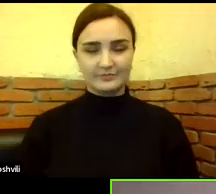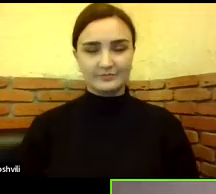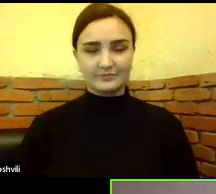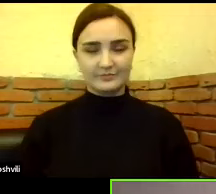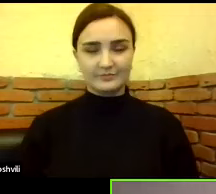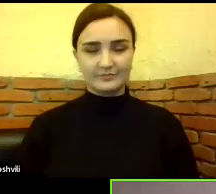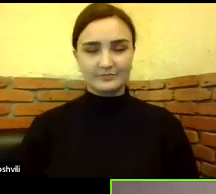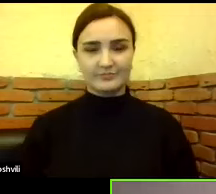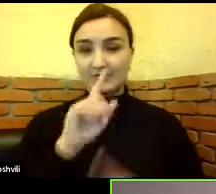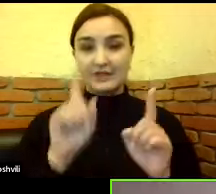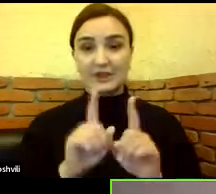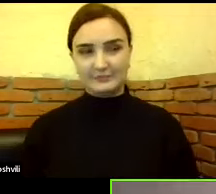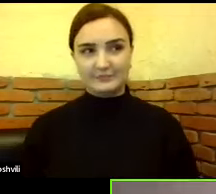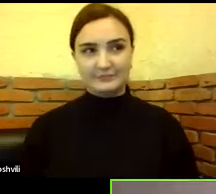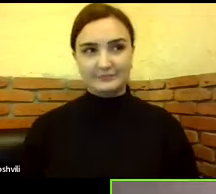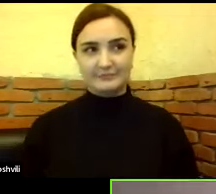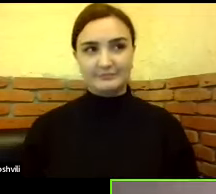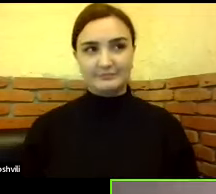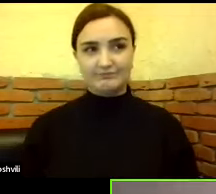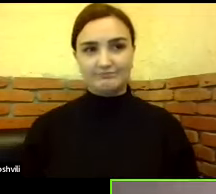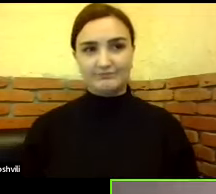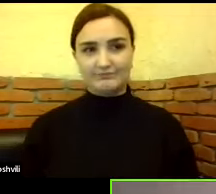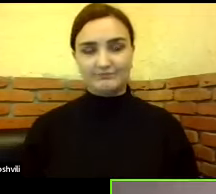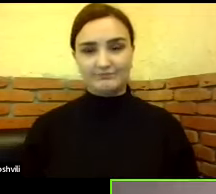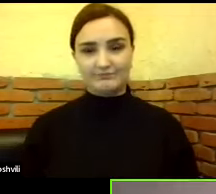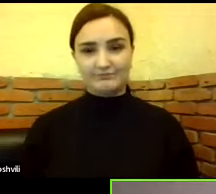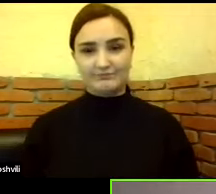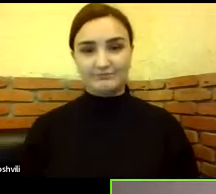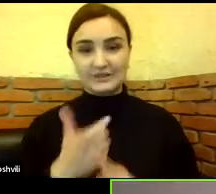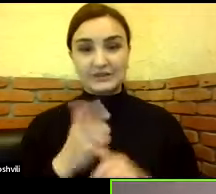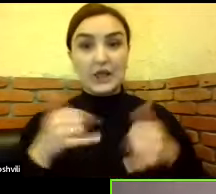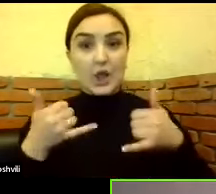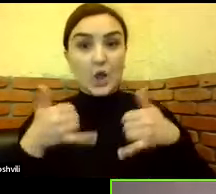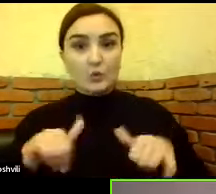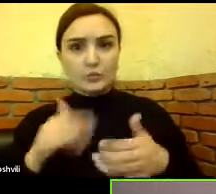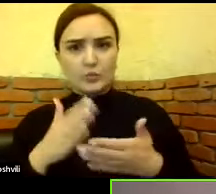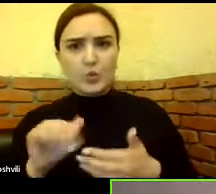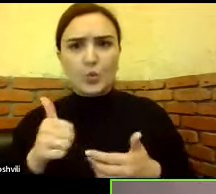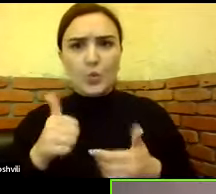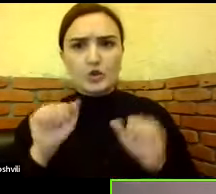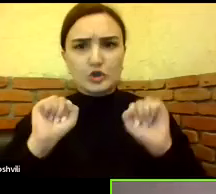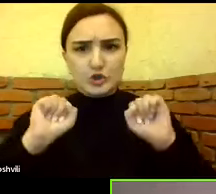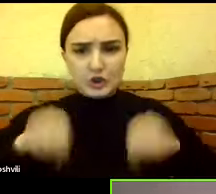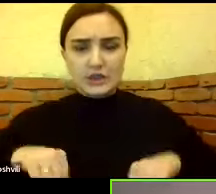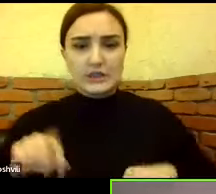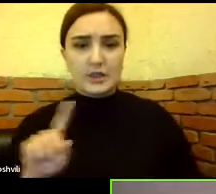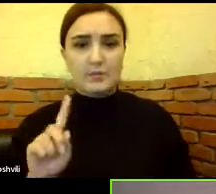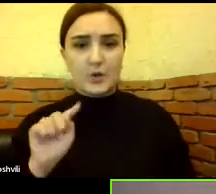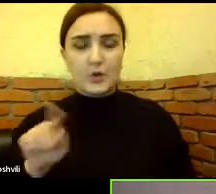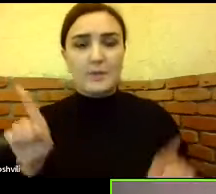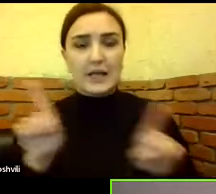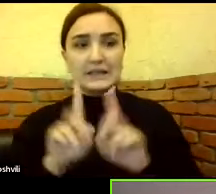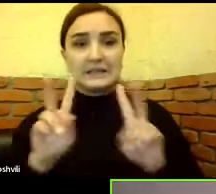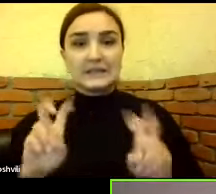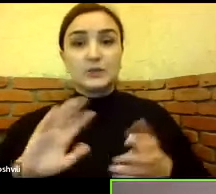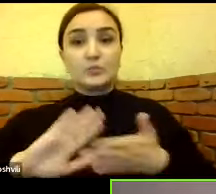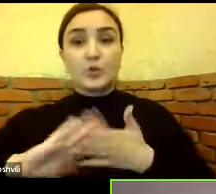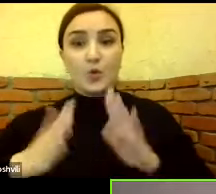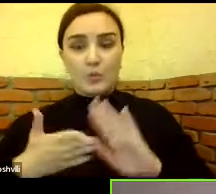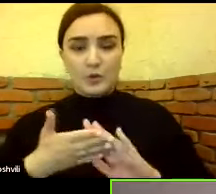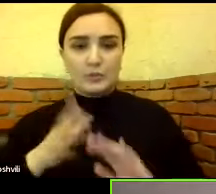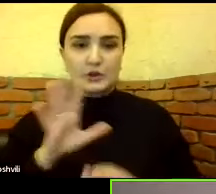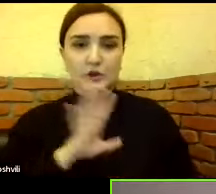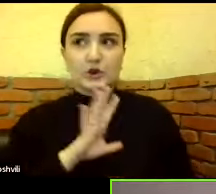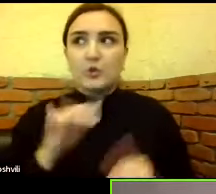ძალიან გაოცებულები არიან იმით, რომ აი, როგორ შეიძლება, რომ ესეთ მდგომარეობაში რაღაცა იყო ბედნიერი ან გახარებული.